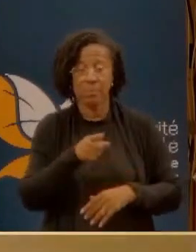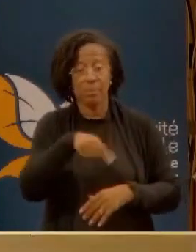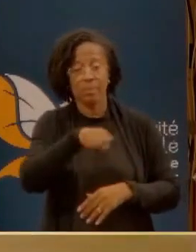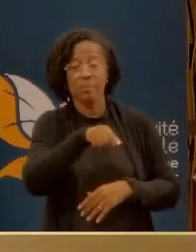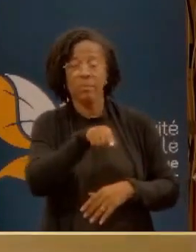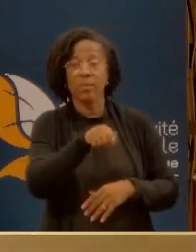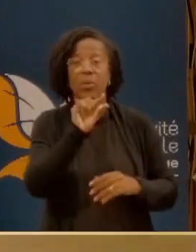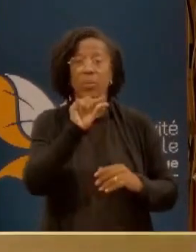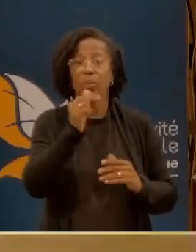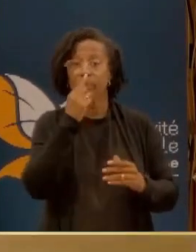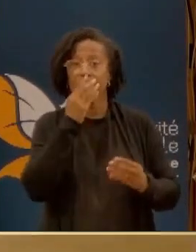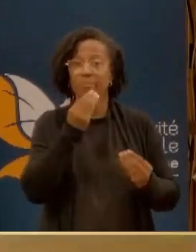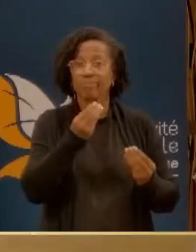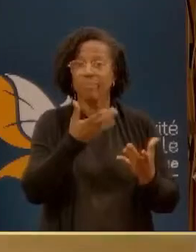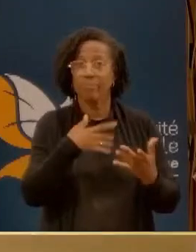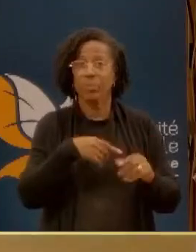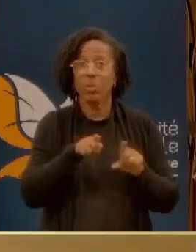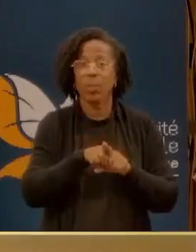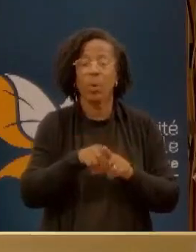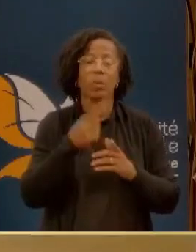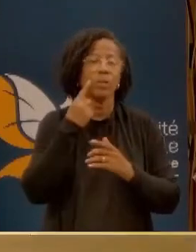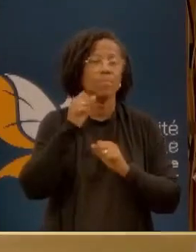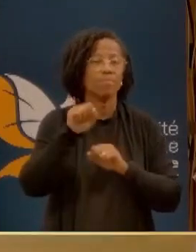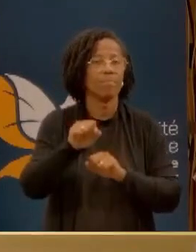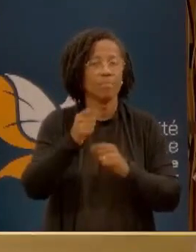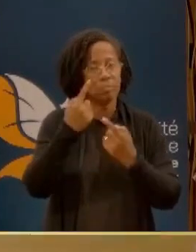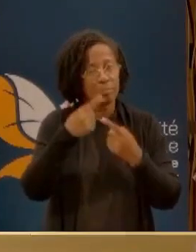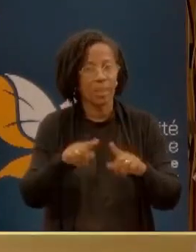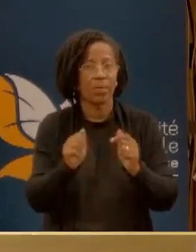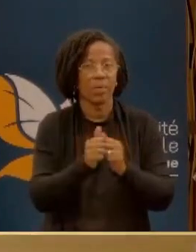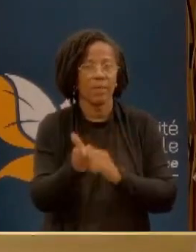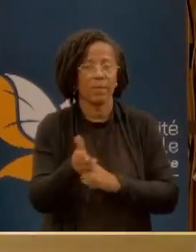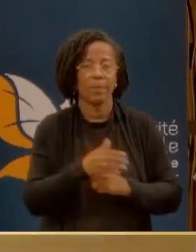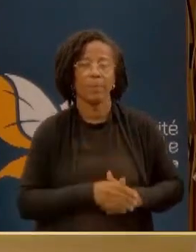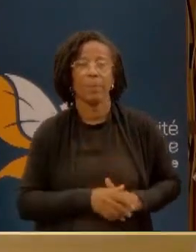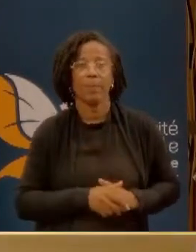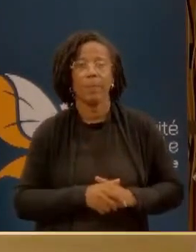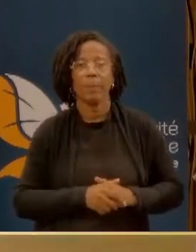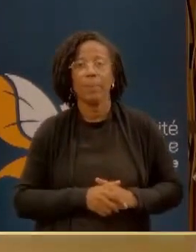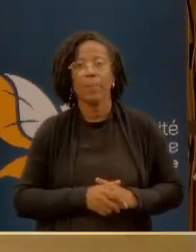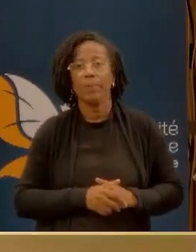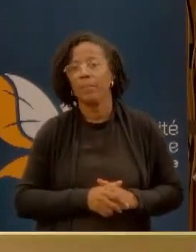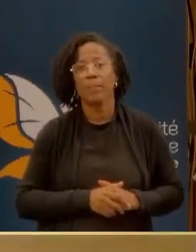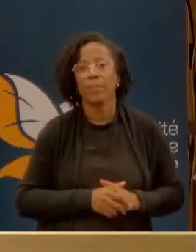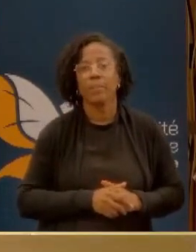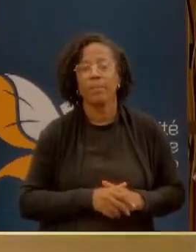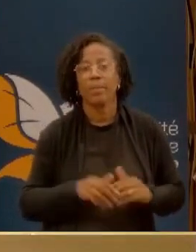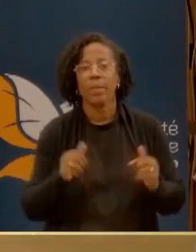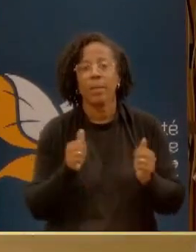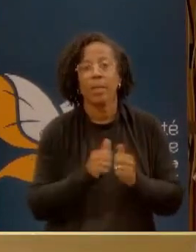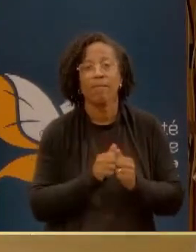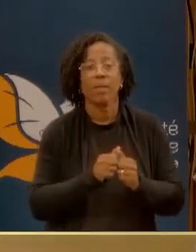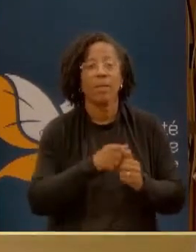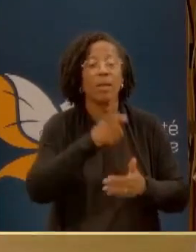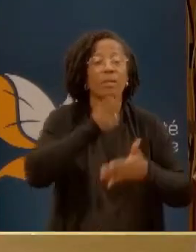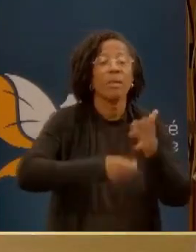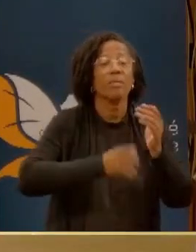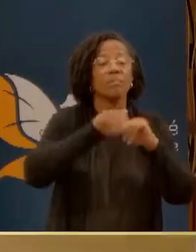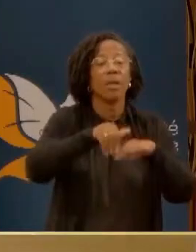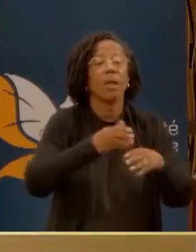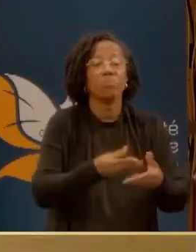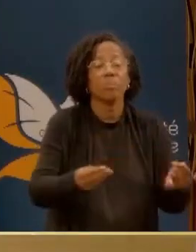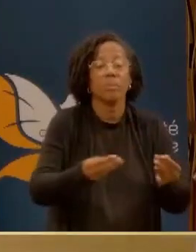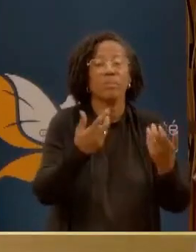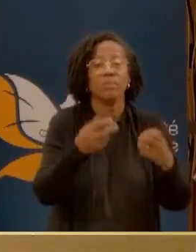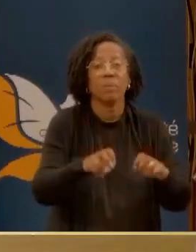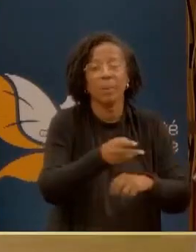dans leur motion, ils s'opposent fortement à la disparition de notre code de mer et cette modernisation.